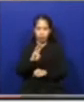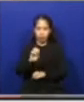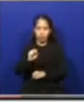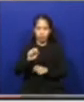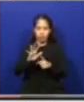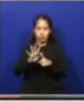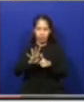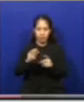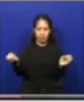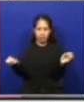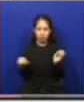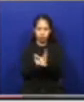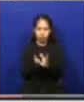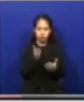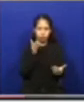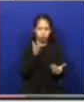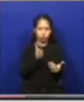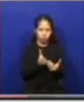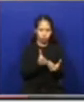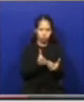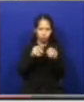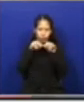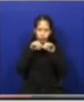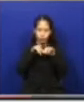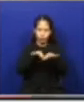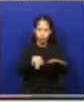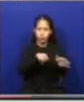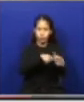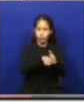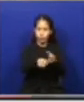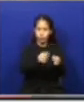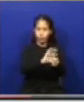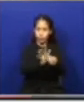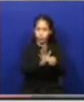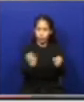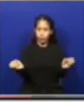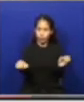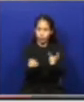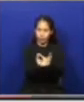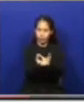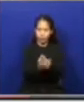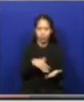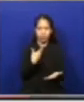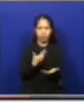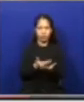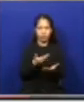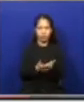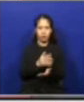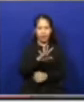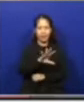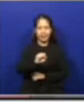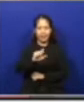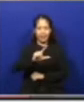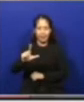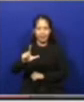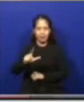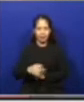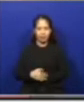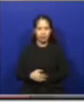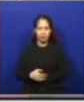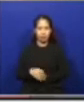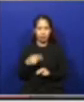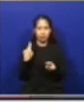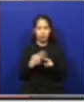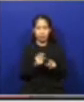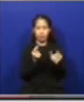กระทบจากการระบาดโรคติดต่อเชื้อโคโรนา2019มูลค่า 500,000 ล้านบาทชื่อดูมีความ